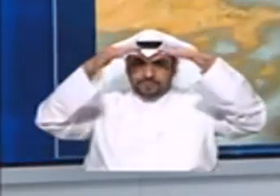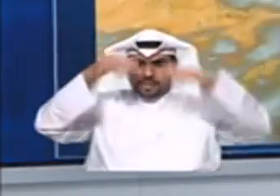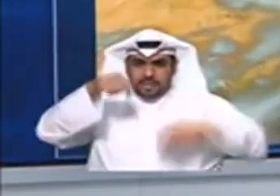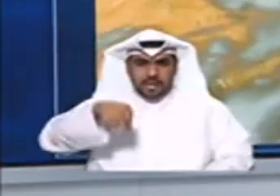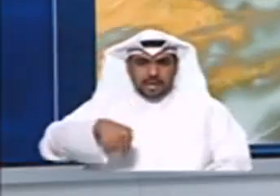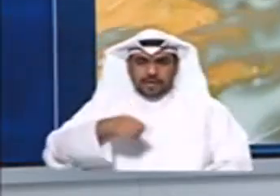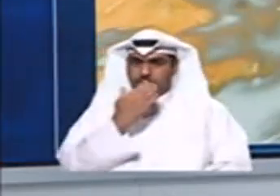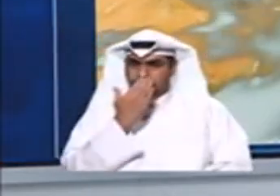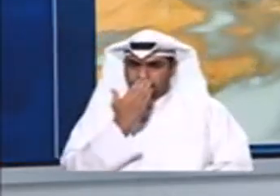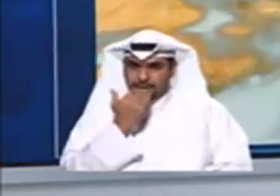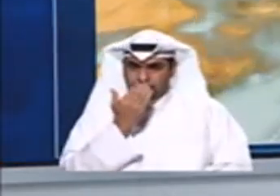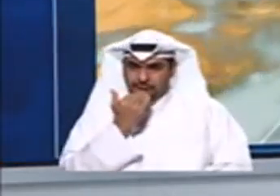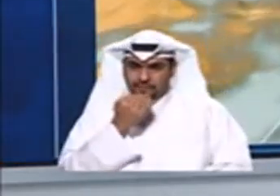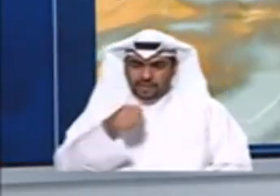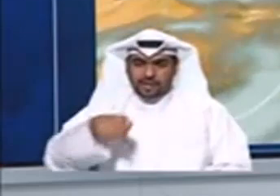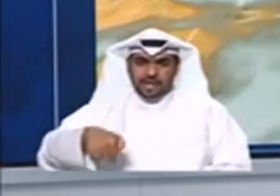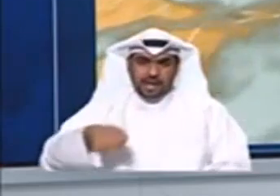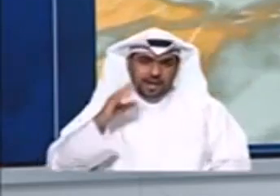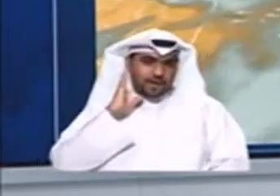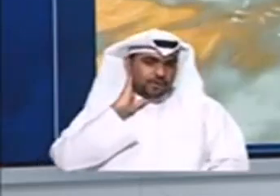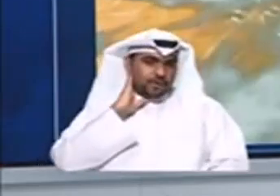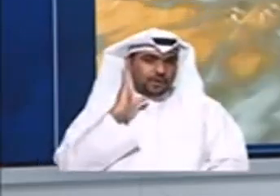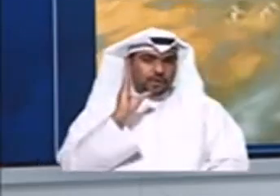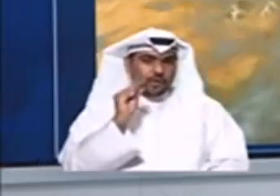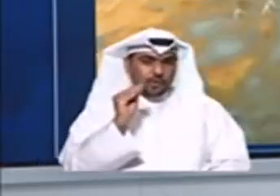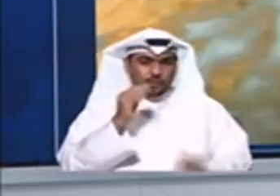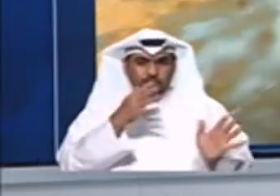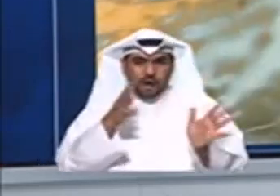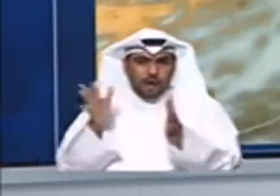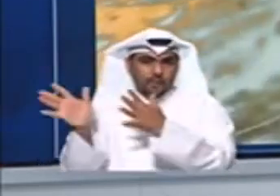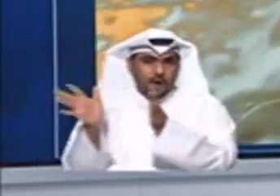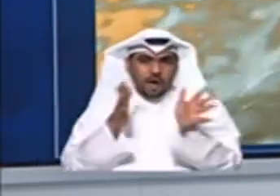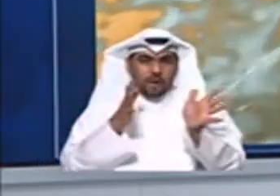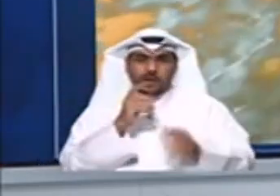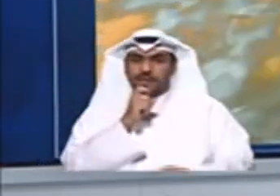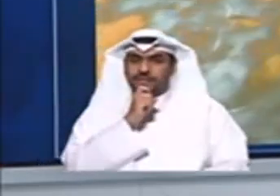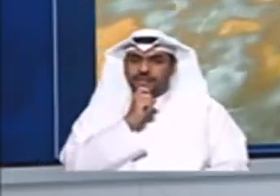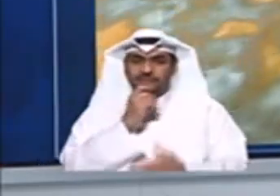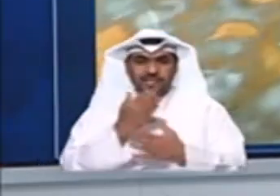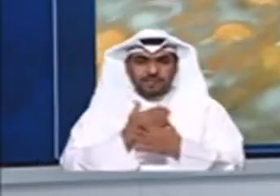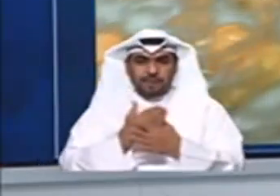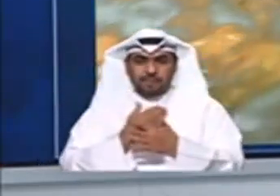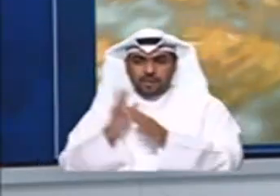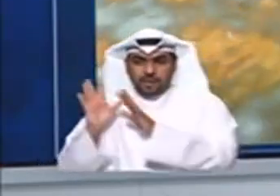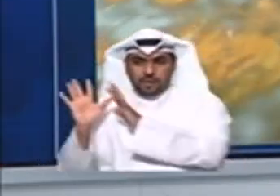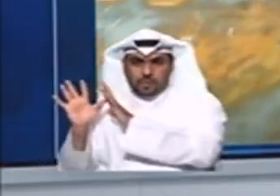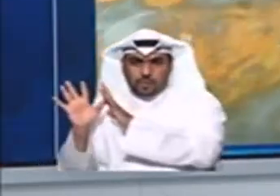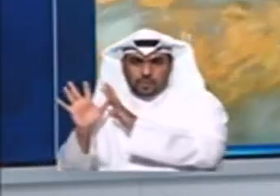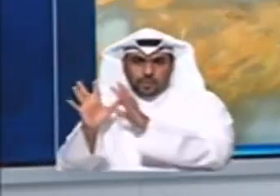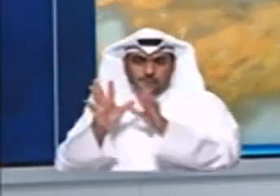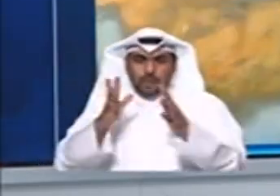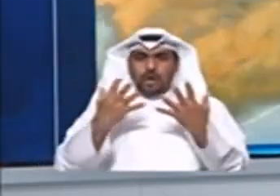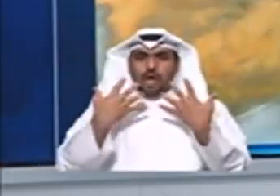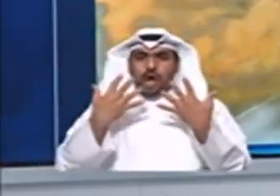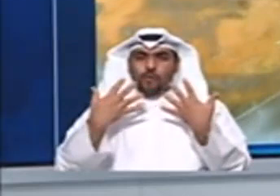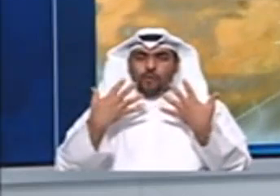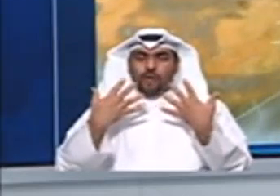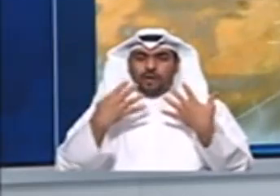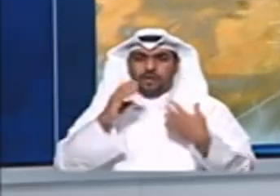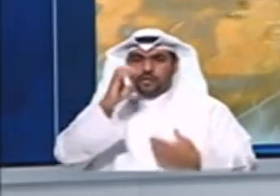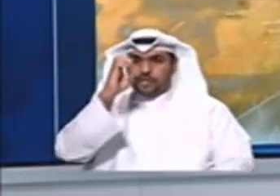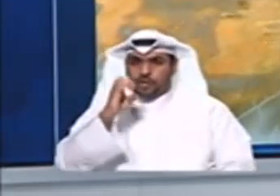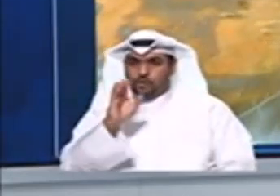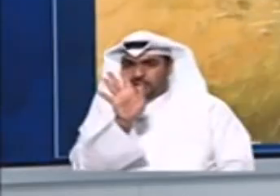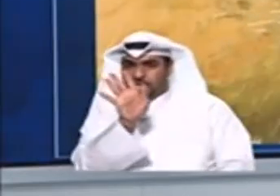الكويت تتأثر بمنخفض جوي مأثر علينا برياح جنوبية شرقية إلى متقلبة الاتجاه تستمر معنا لعدة أيام. أيضا مع